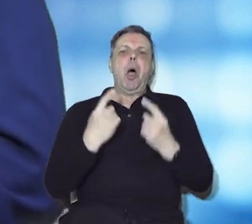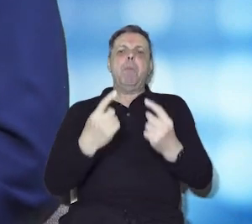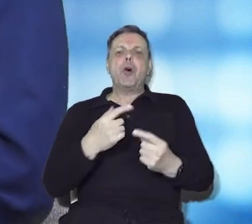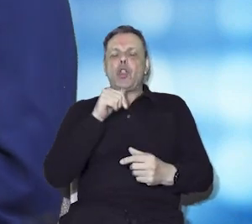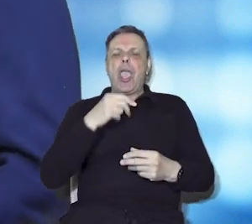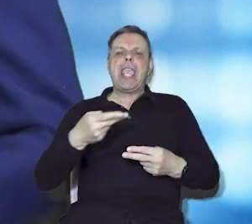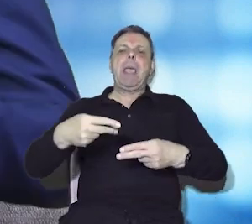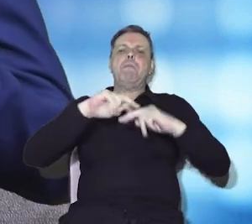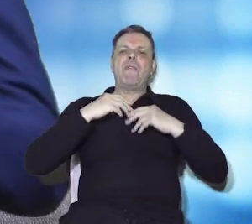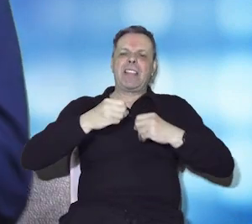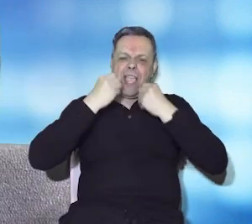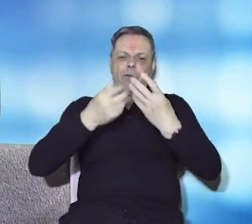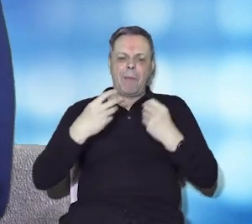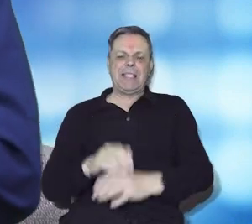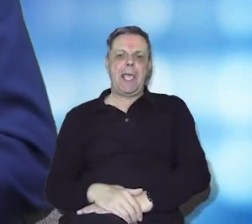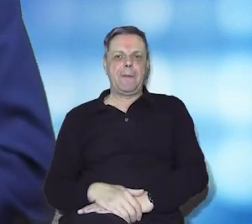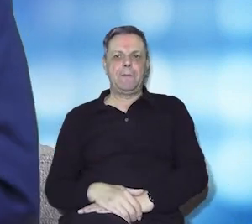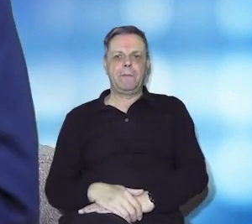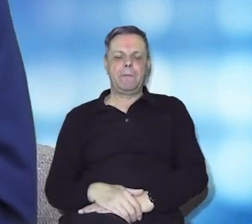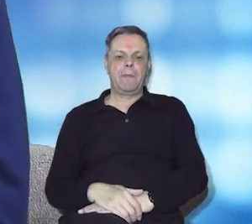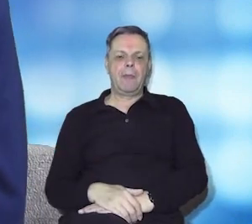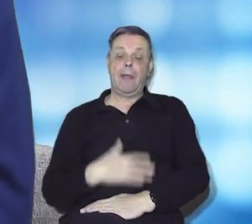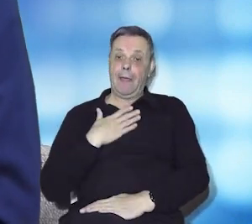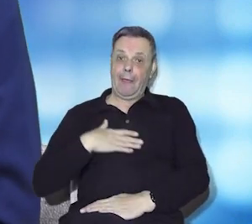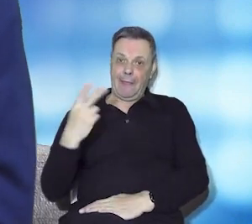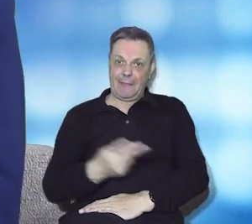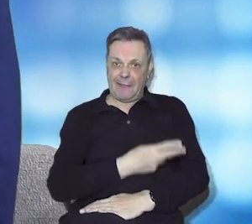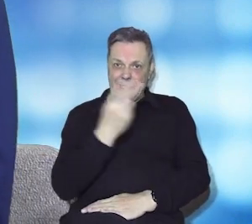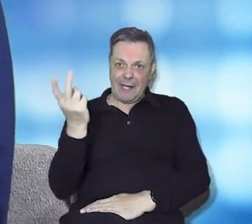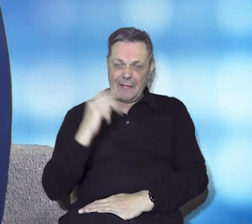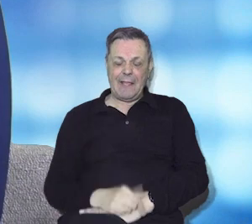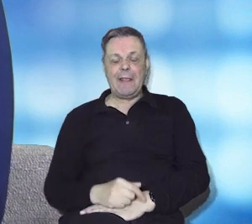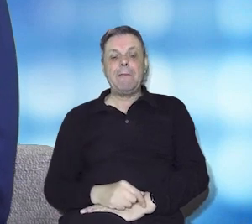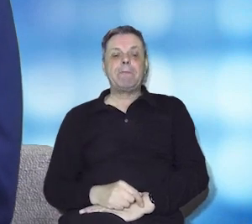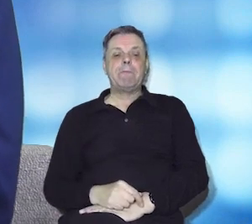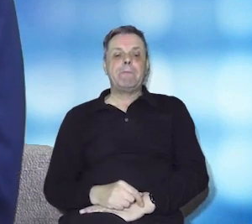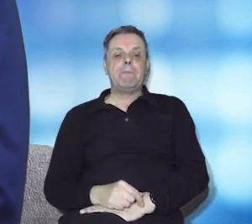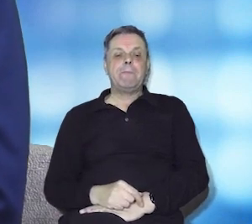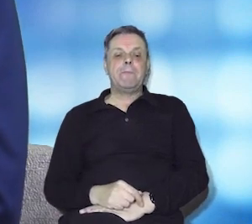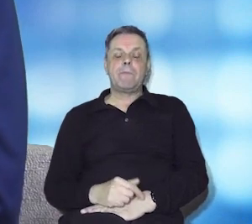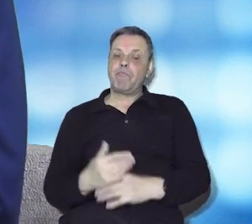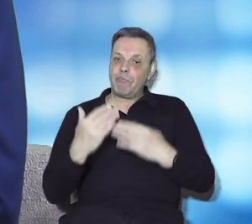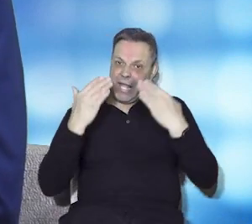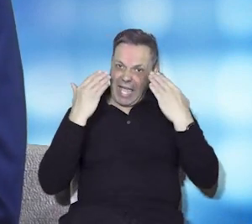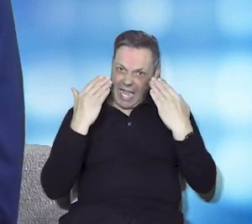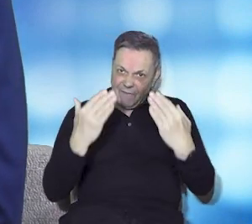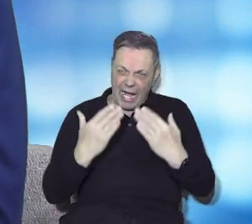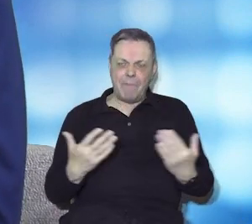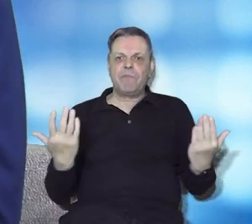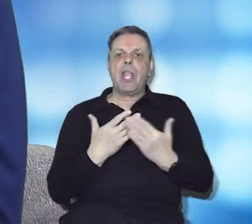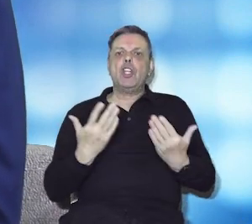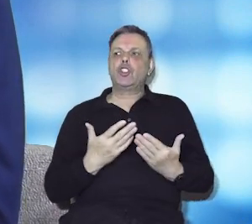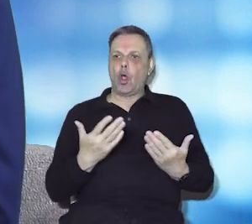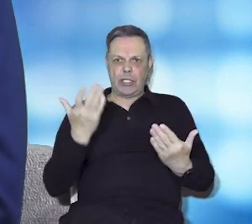informacije. Yeah. Što reći, drage gledateljice, dragi gledatelji, hvala vam što ste